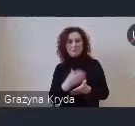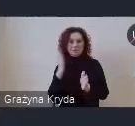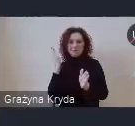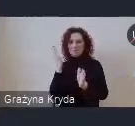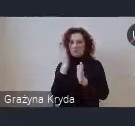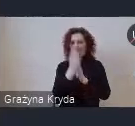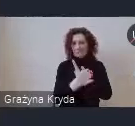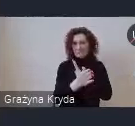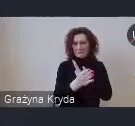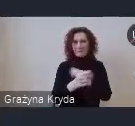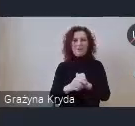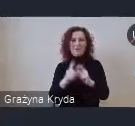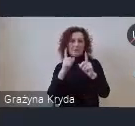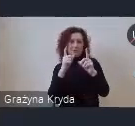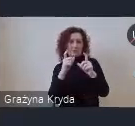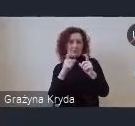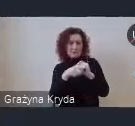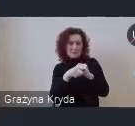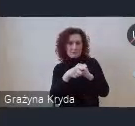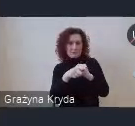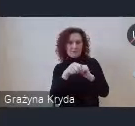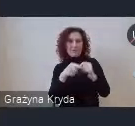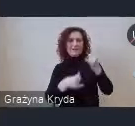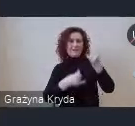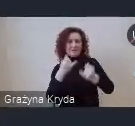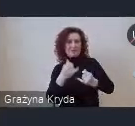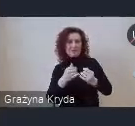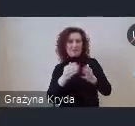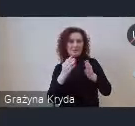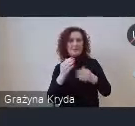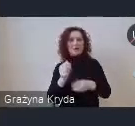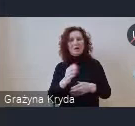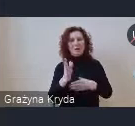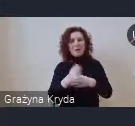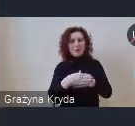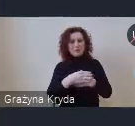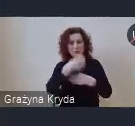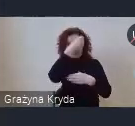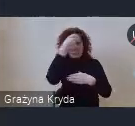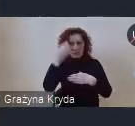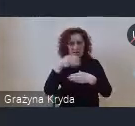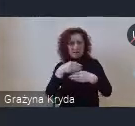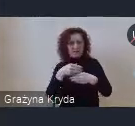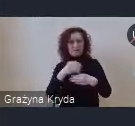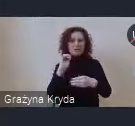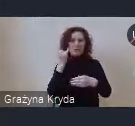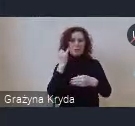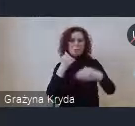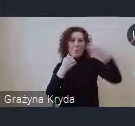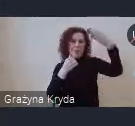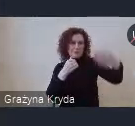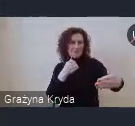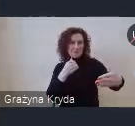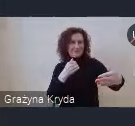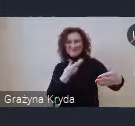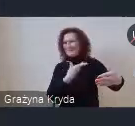za tym byłaby żółta ściana za tymi drzwiami no to wtedy oznaczanie żółtymi pasami Byłoby bez sensu Bo miałbym żółte